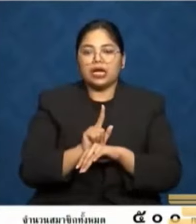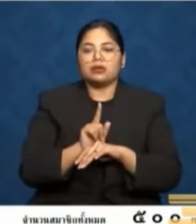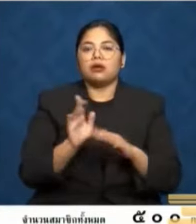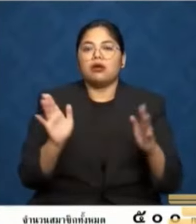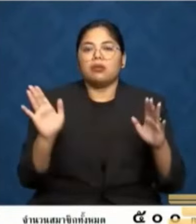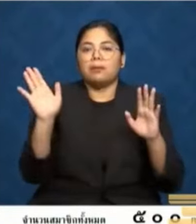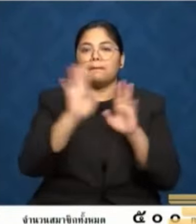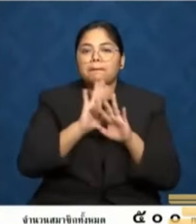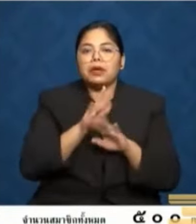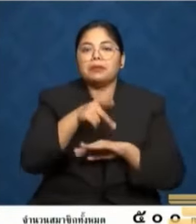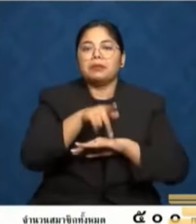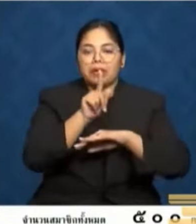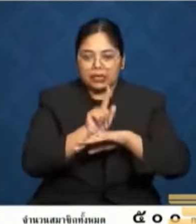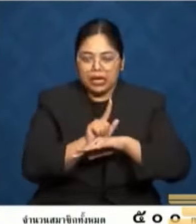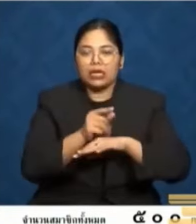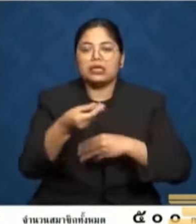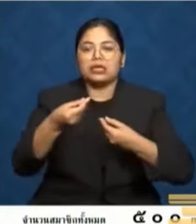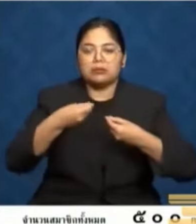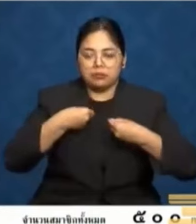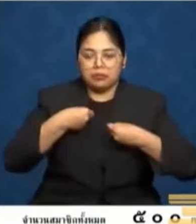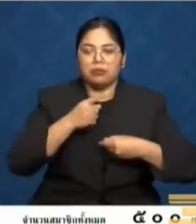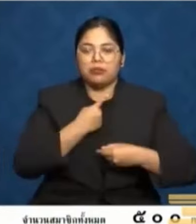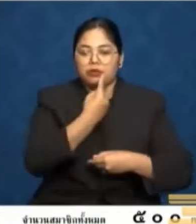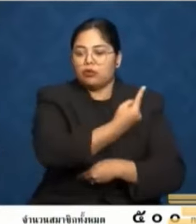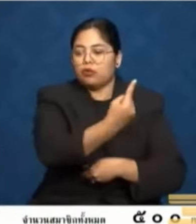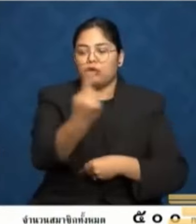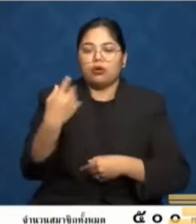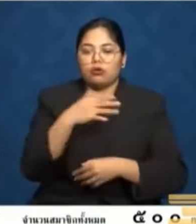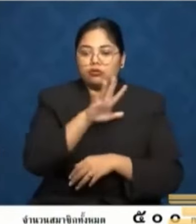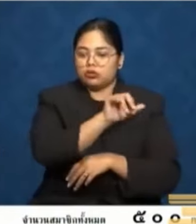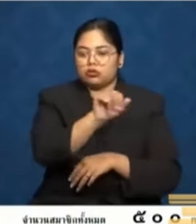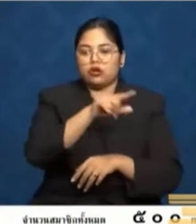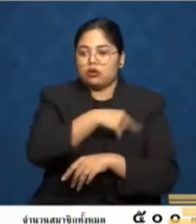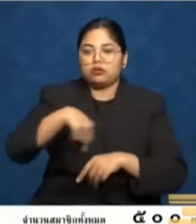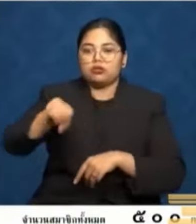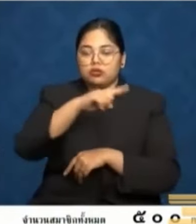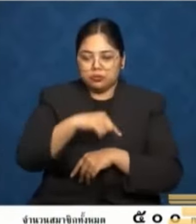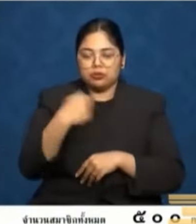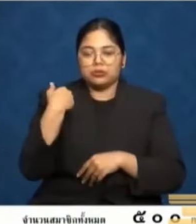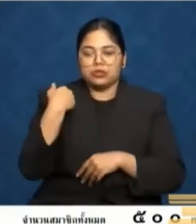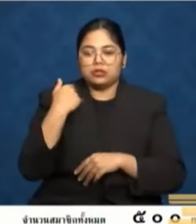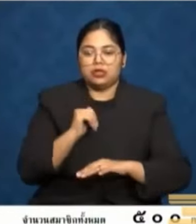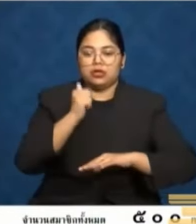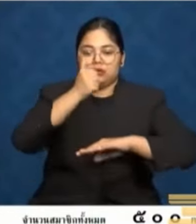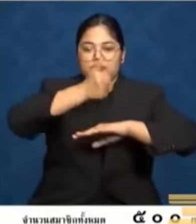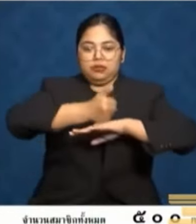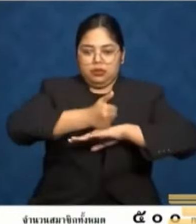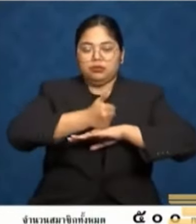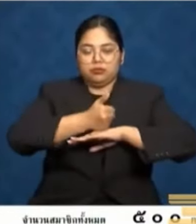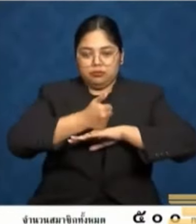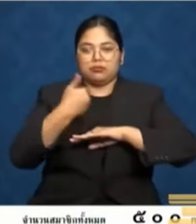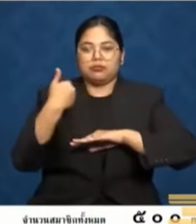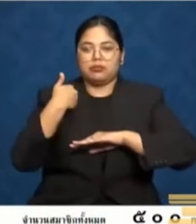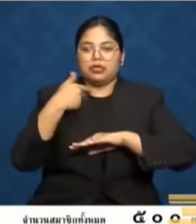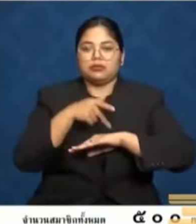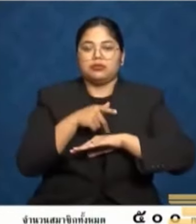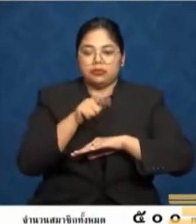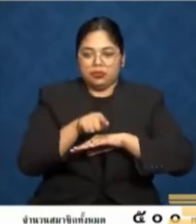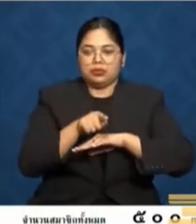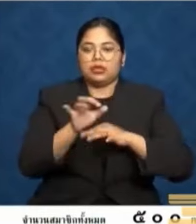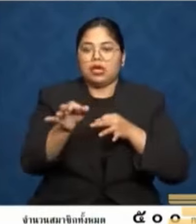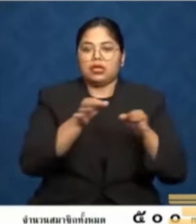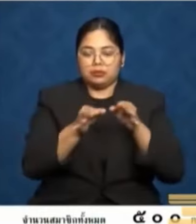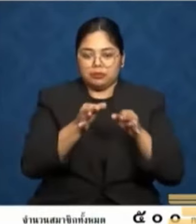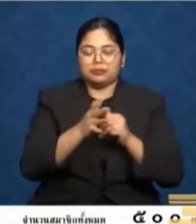ผมประธานไม่ได้เป็นประธานของคนใดคนหนึ่งท่านนั่งเป็นประมุขบนบัลลังก์แล้วที่สำคัญ